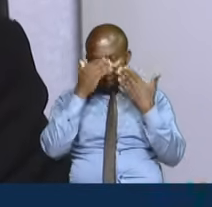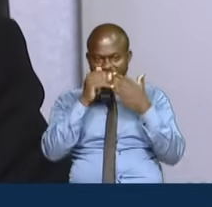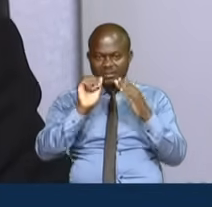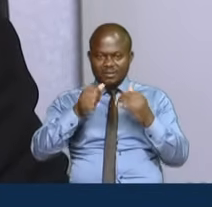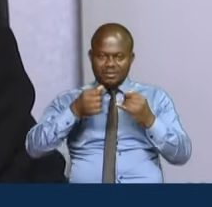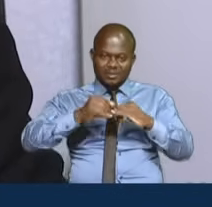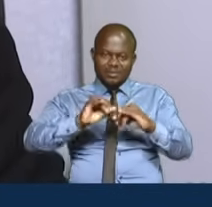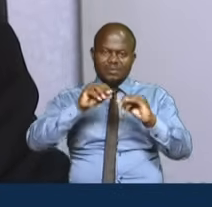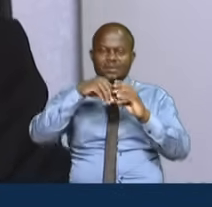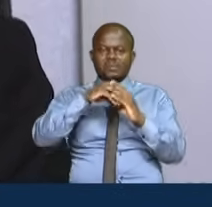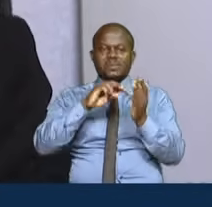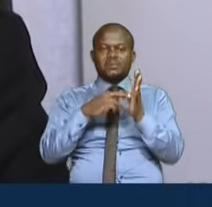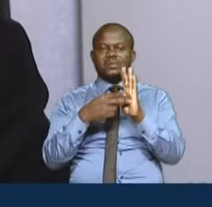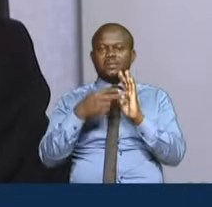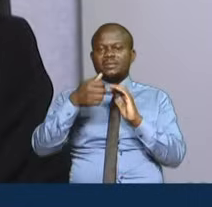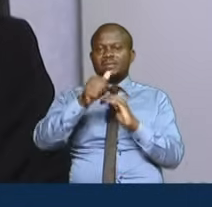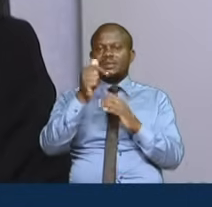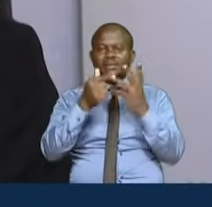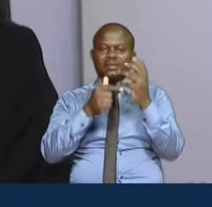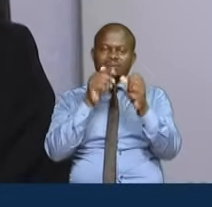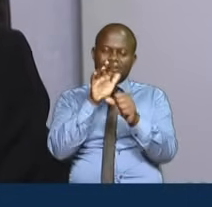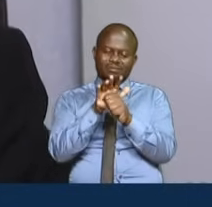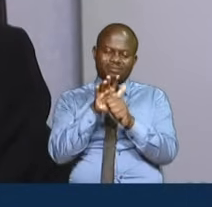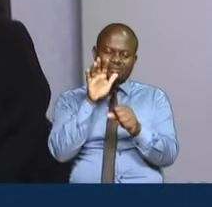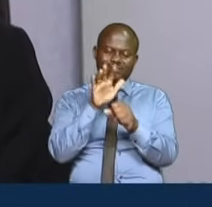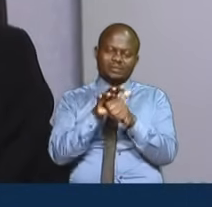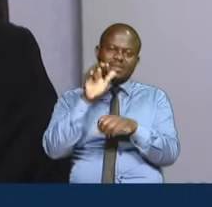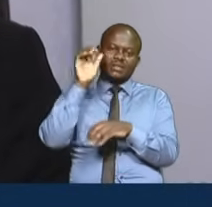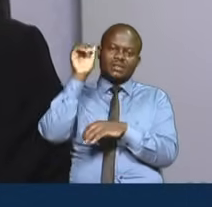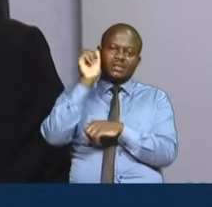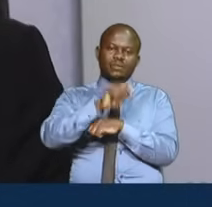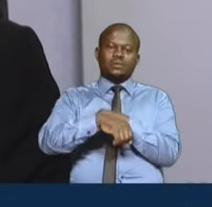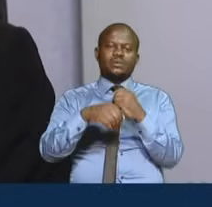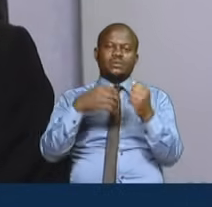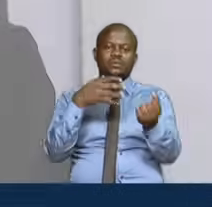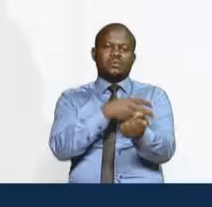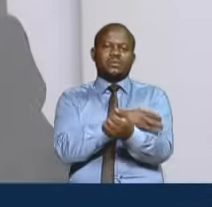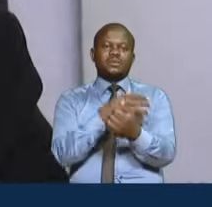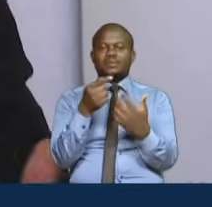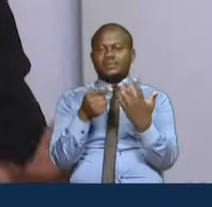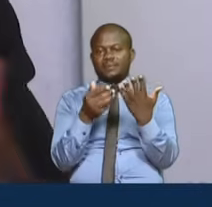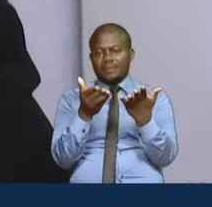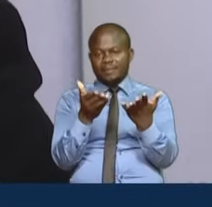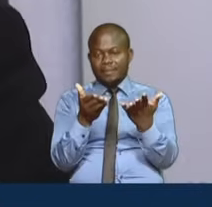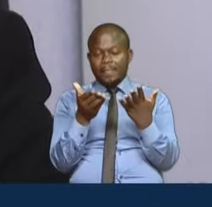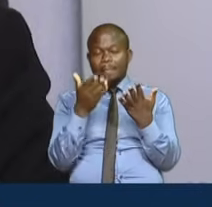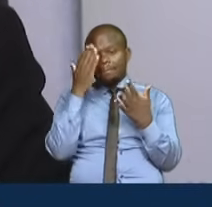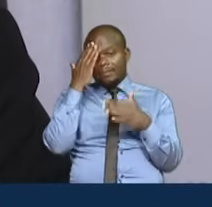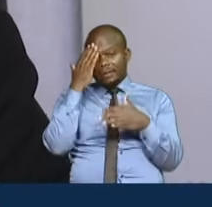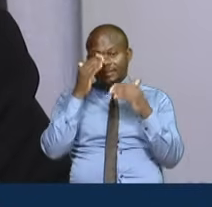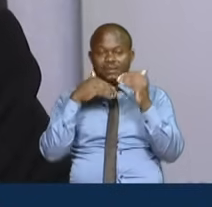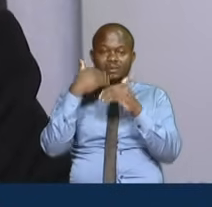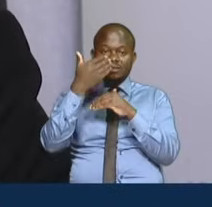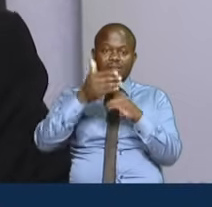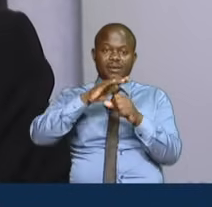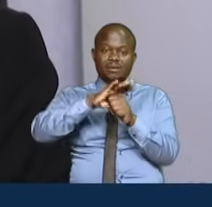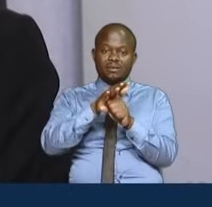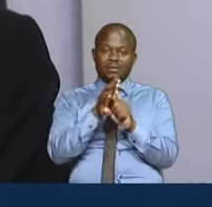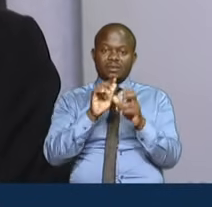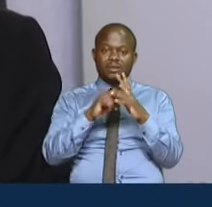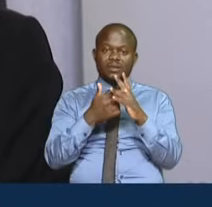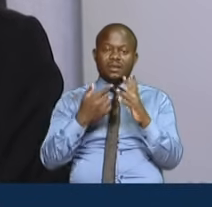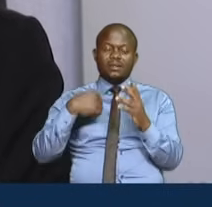mu mishinga yabo ni byinshi cyane kuruta ubushobozi babuhari. Muzi nyuma yo COVID twatangije